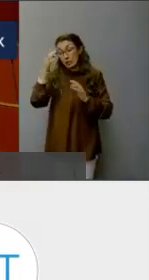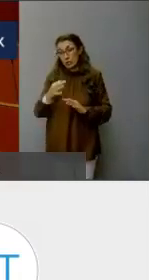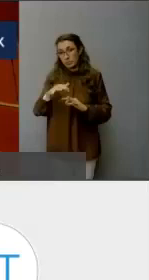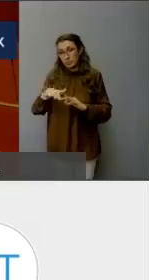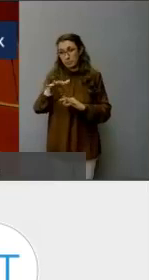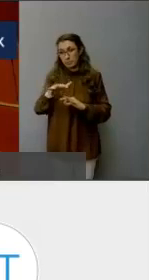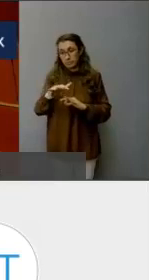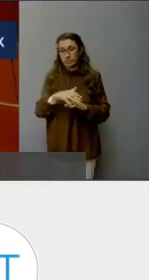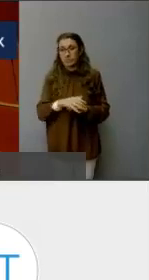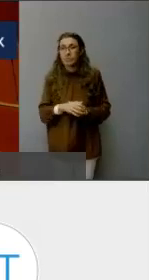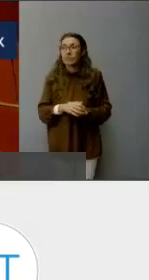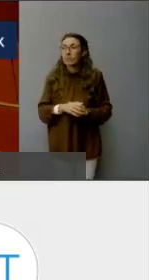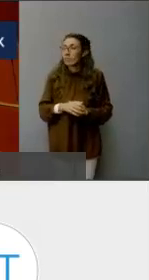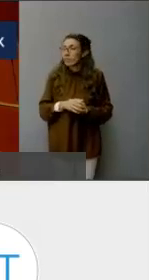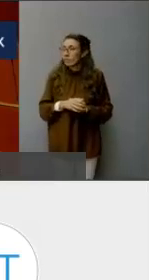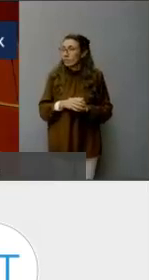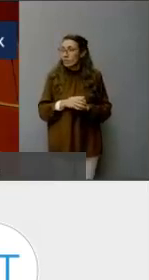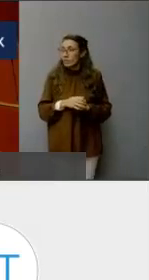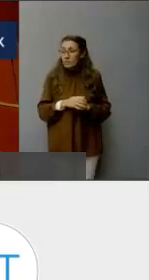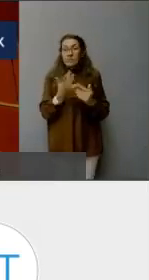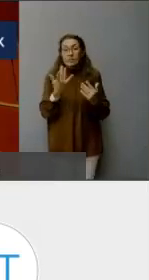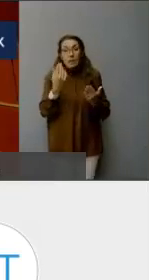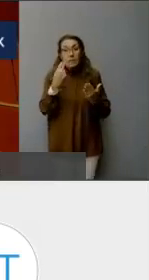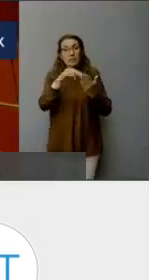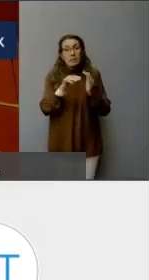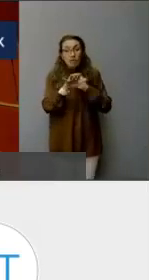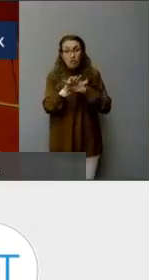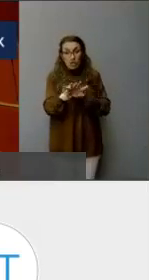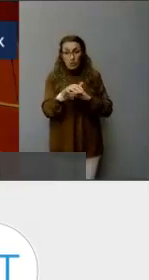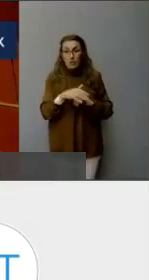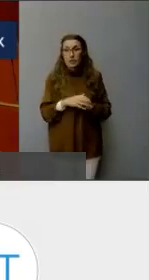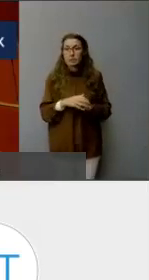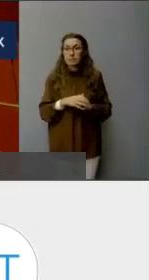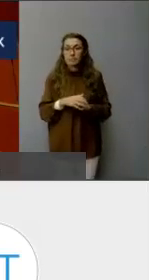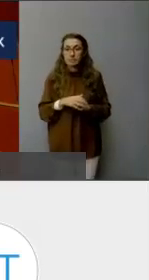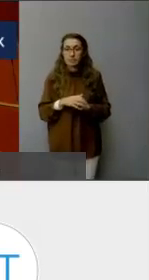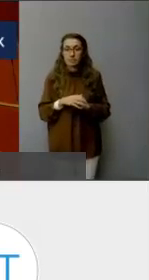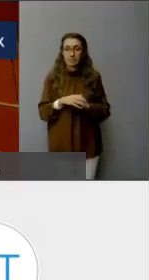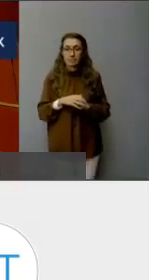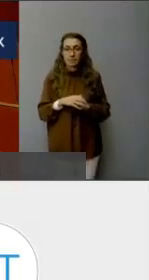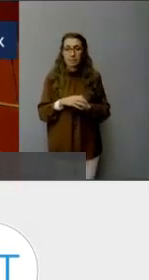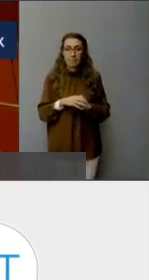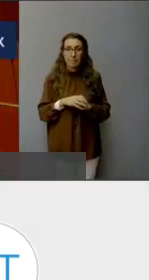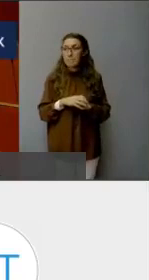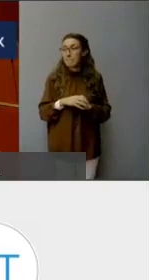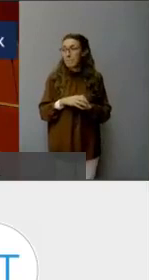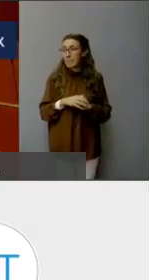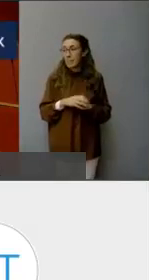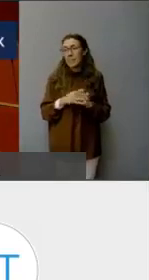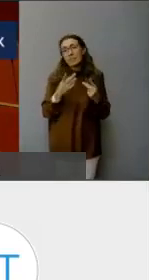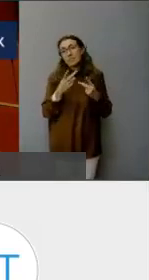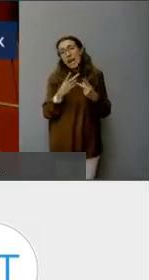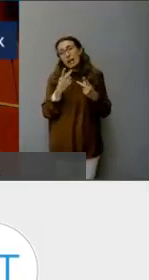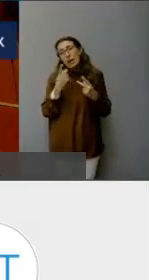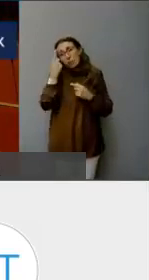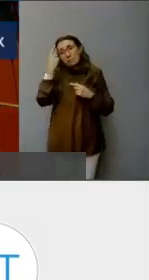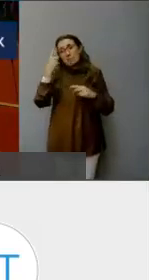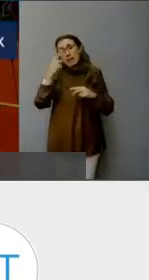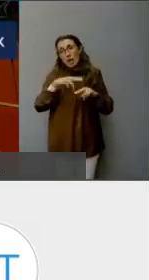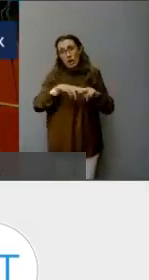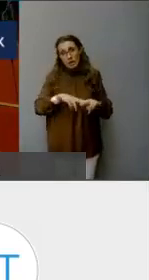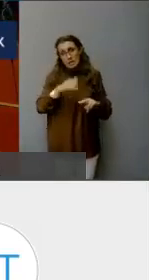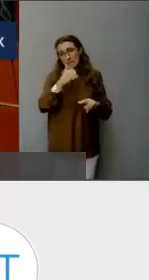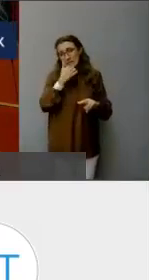grigio con l'emendamento numero 5 invece è una cosa un po conservatrice po conservatrice me ne scuso